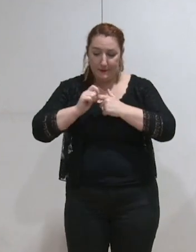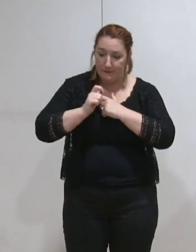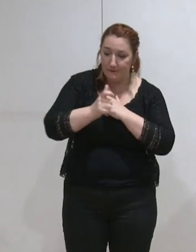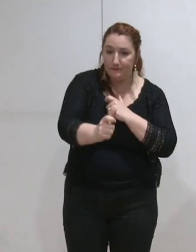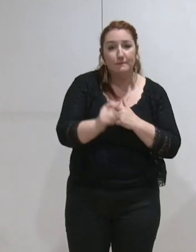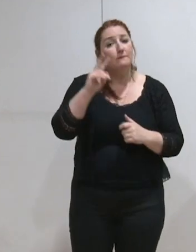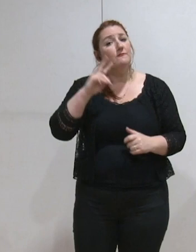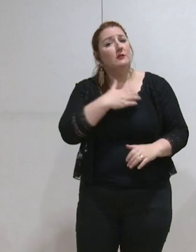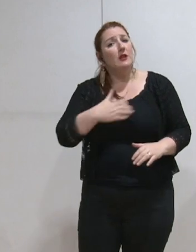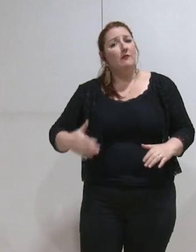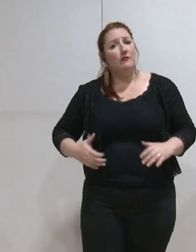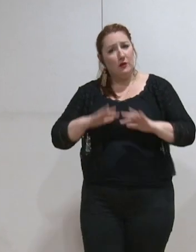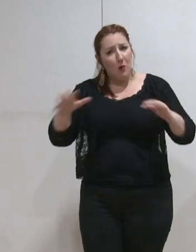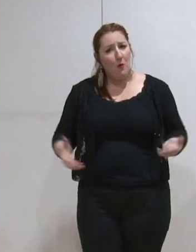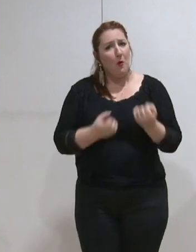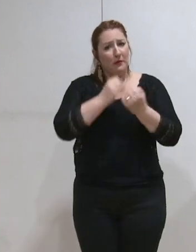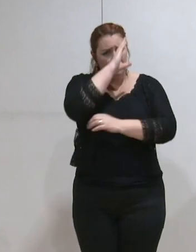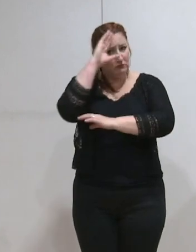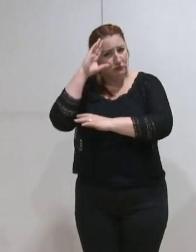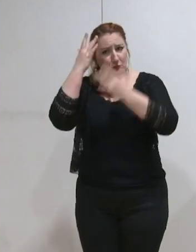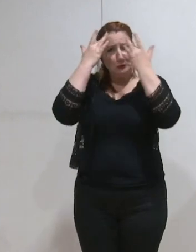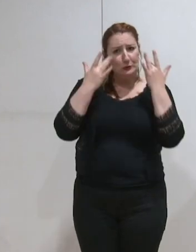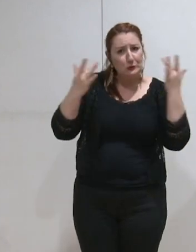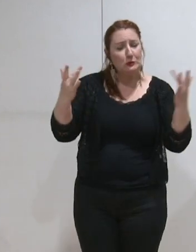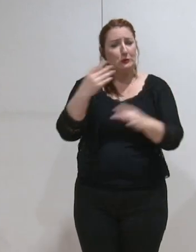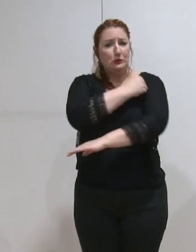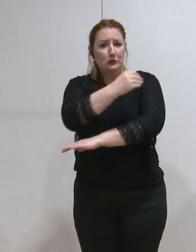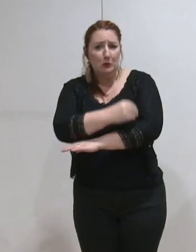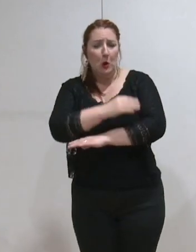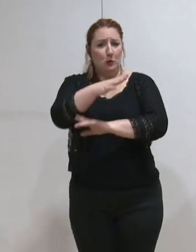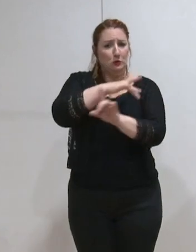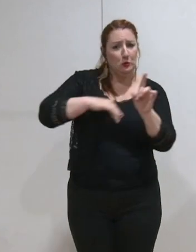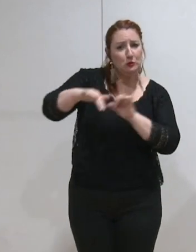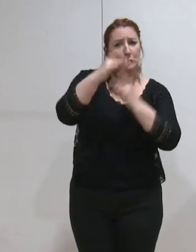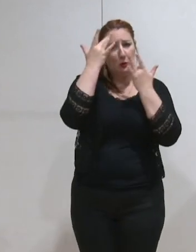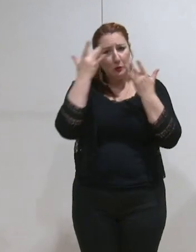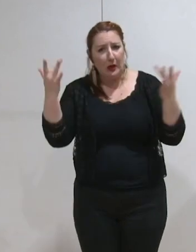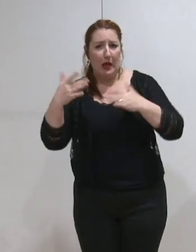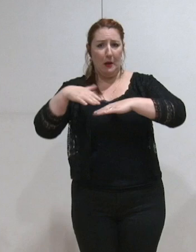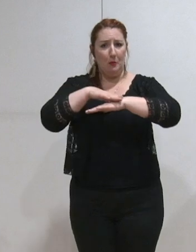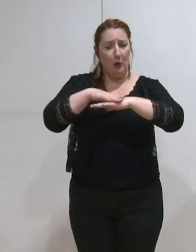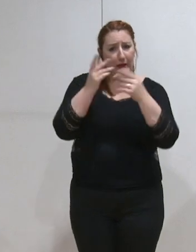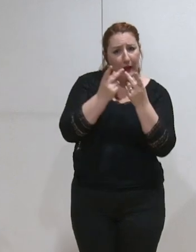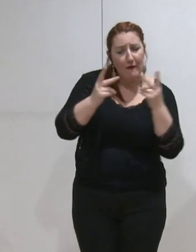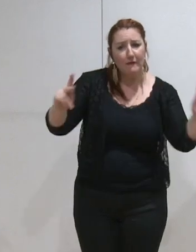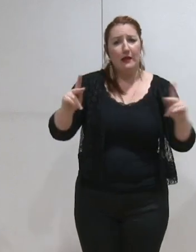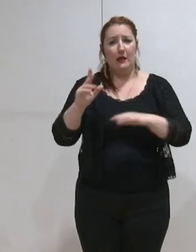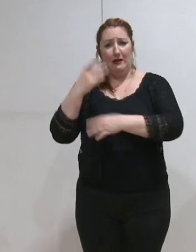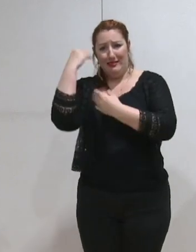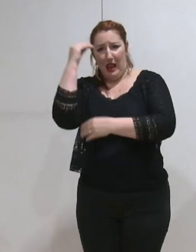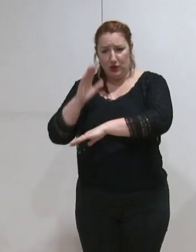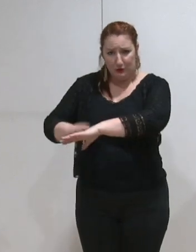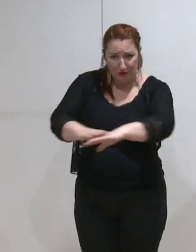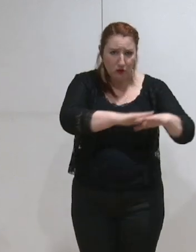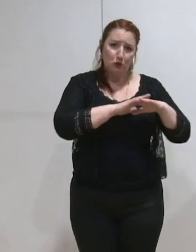de culture et de sport mais aussi en matière socioculturelle de politique de la ville de prévention de la délinquence et de de sécurité